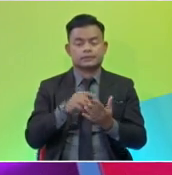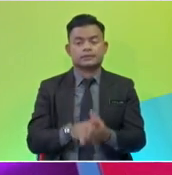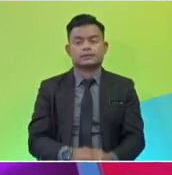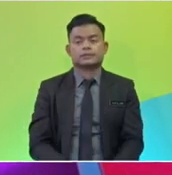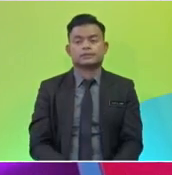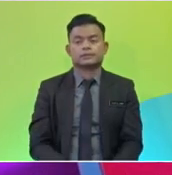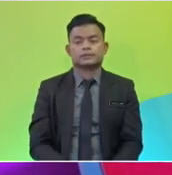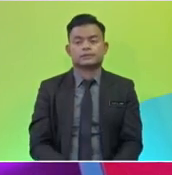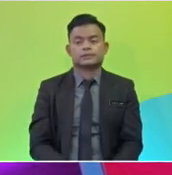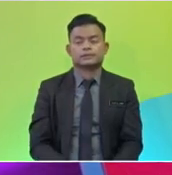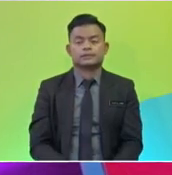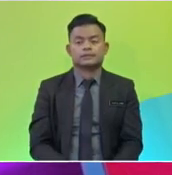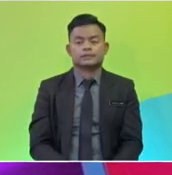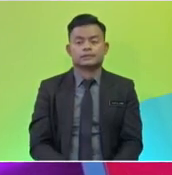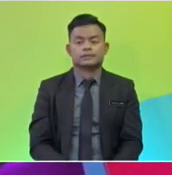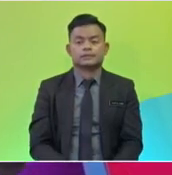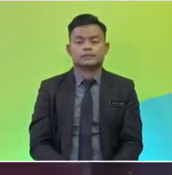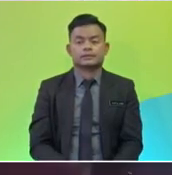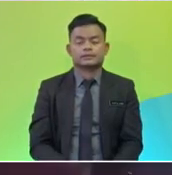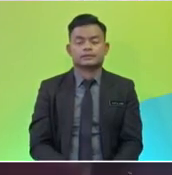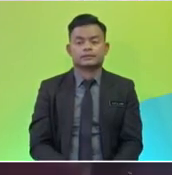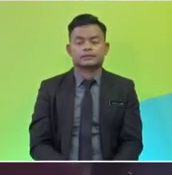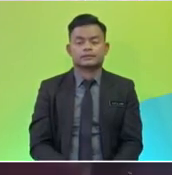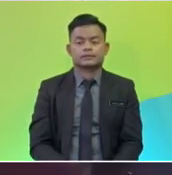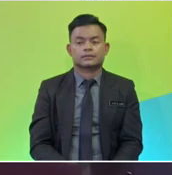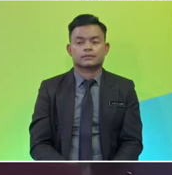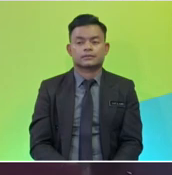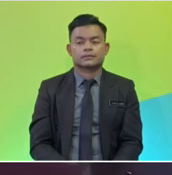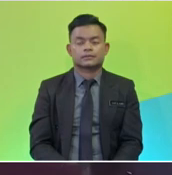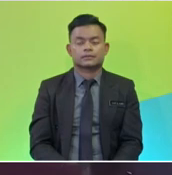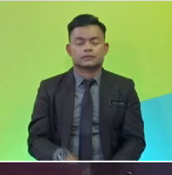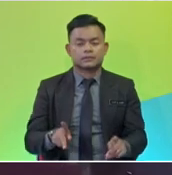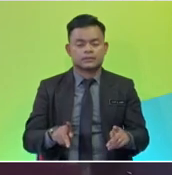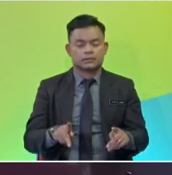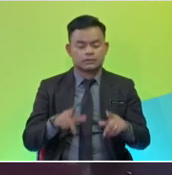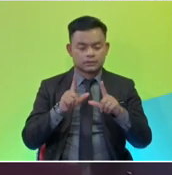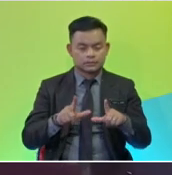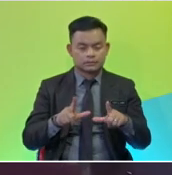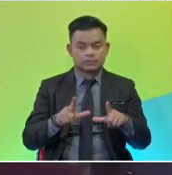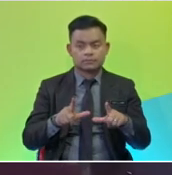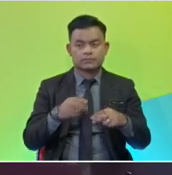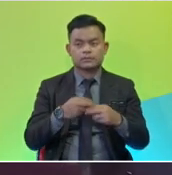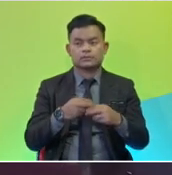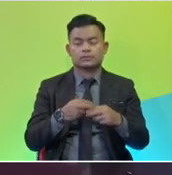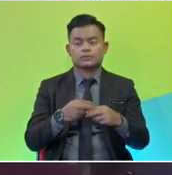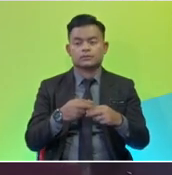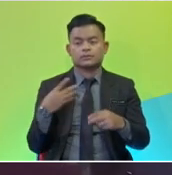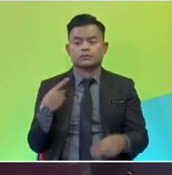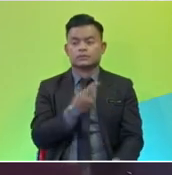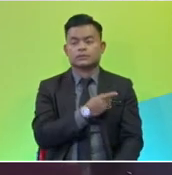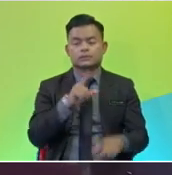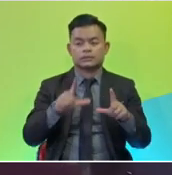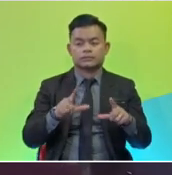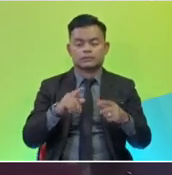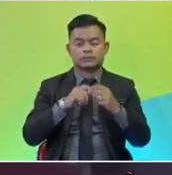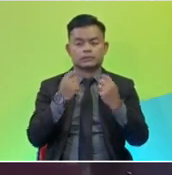Sin ok eh Cikgu kalau saya rasa tah dekat sini macam Mungkin orang tak nampak Saya rasa saya kena tampah dekat sini juga Cikgu Oke